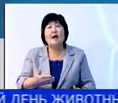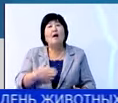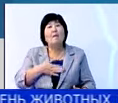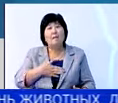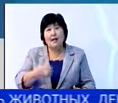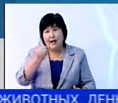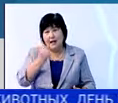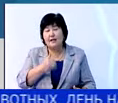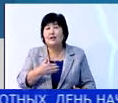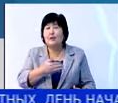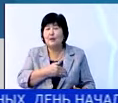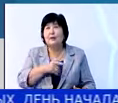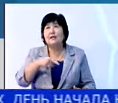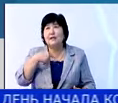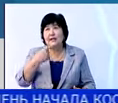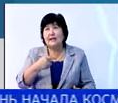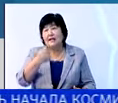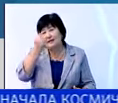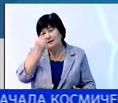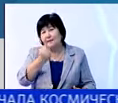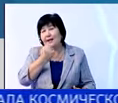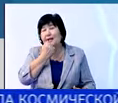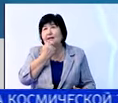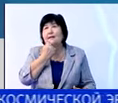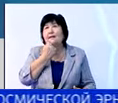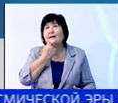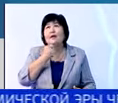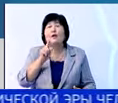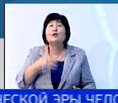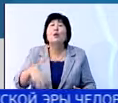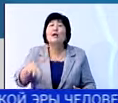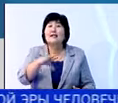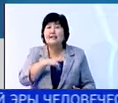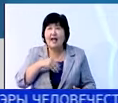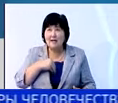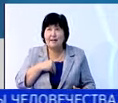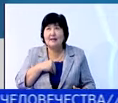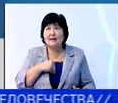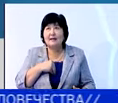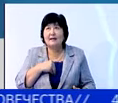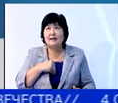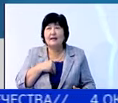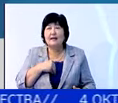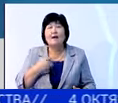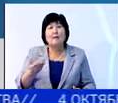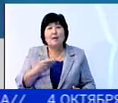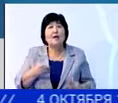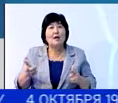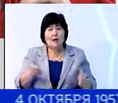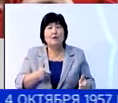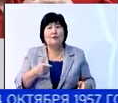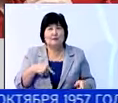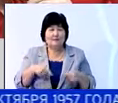благодарность. И хочу вам спасибо сказать, что с нами. И мы готовы выиграть